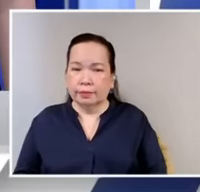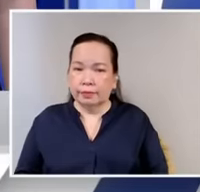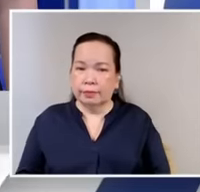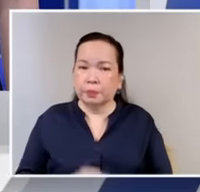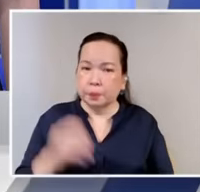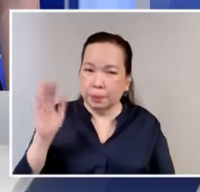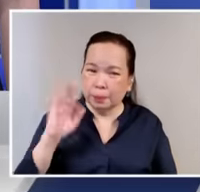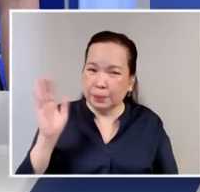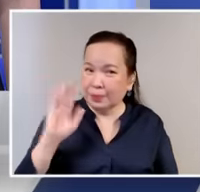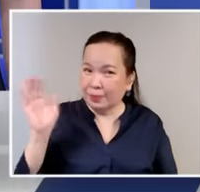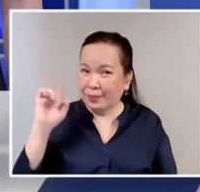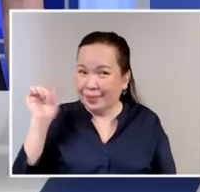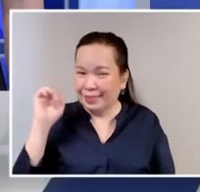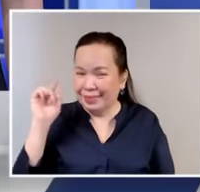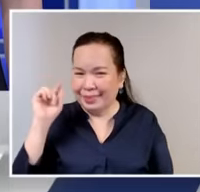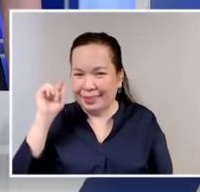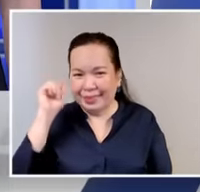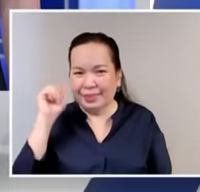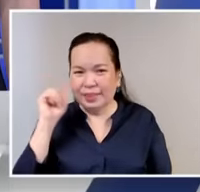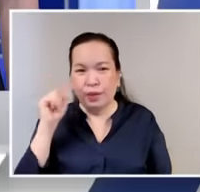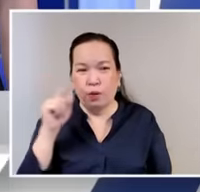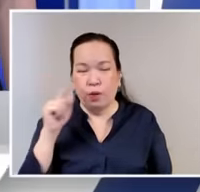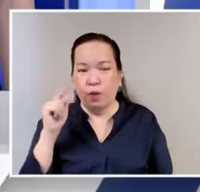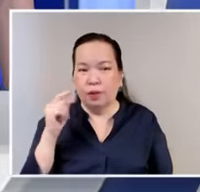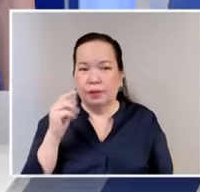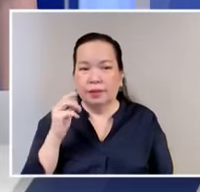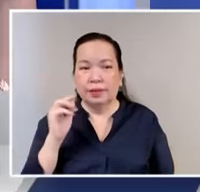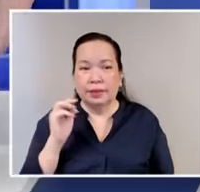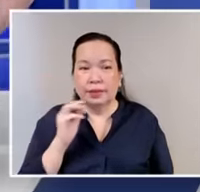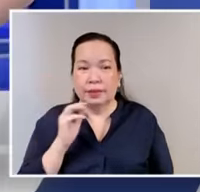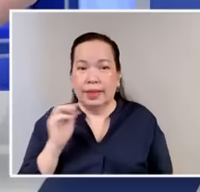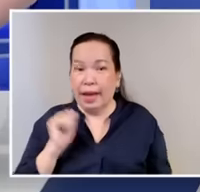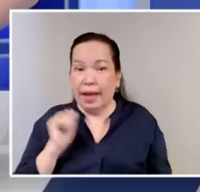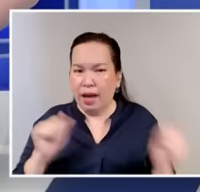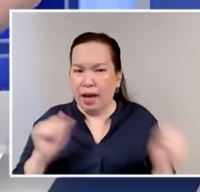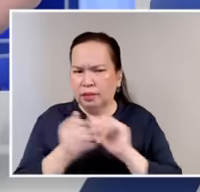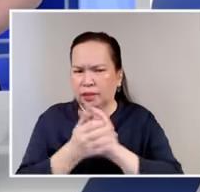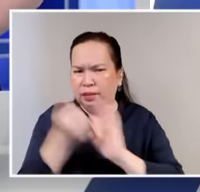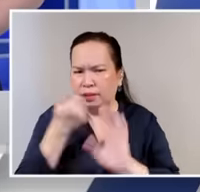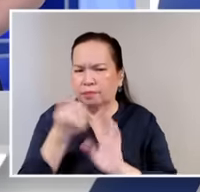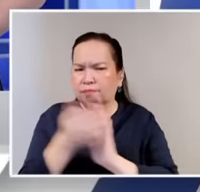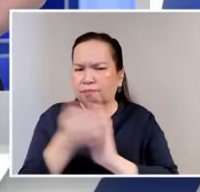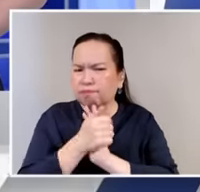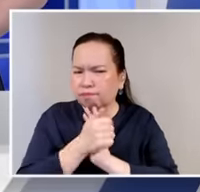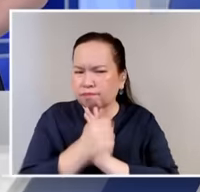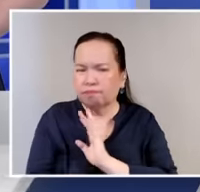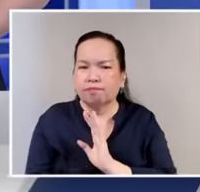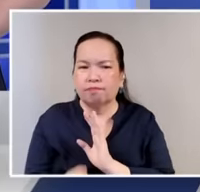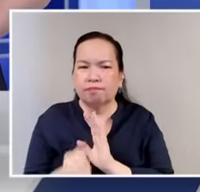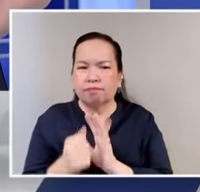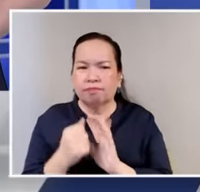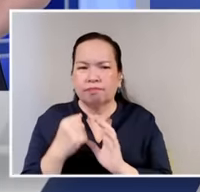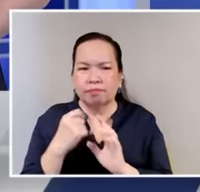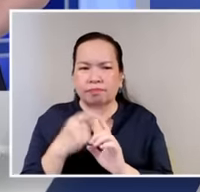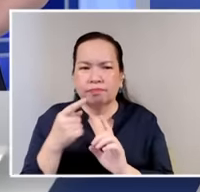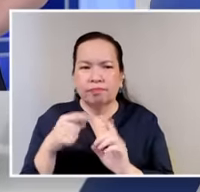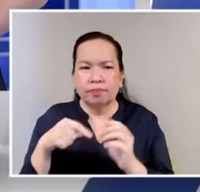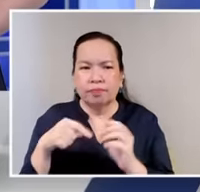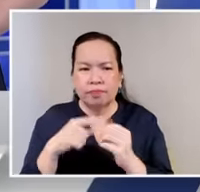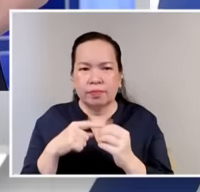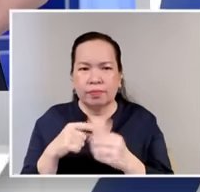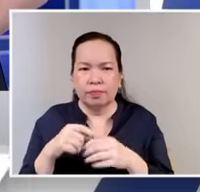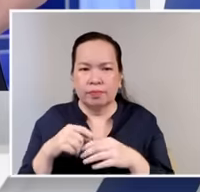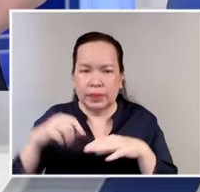Gretchen, isang kilalang character actor ang hindi lang may talento sa pag-arte, kundi pati sa pagiging bordador ng